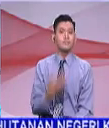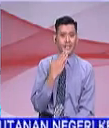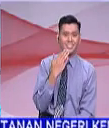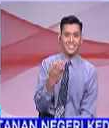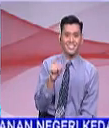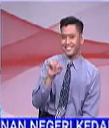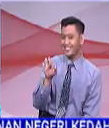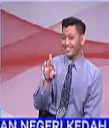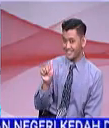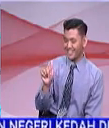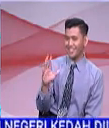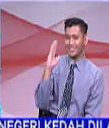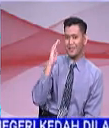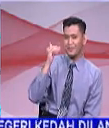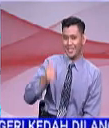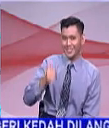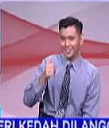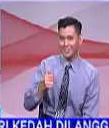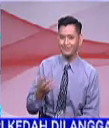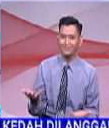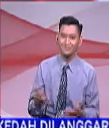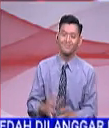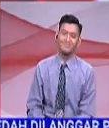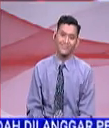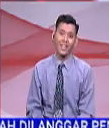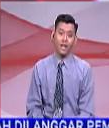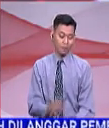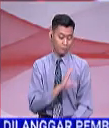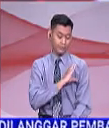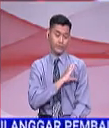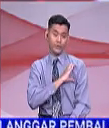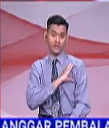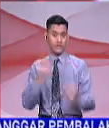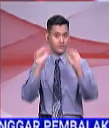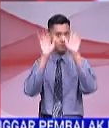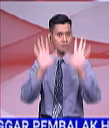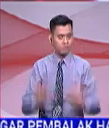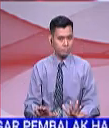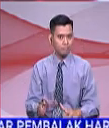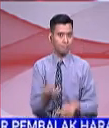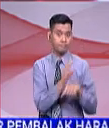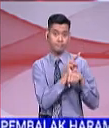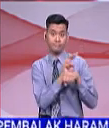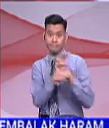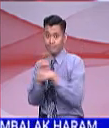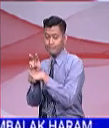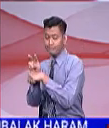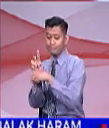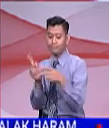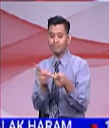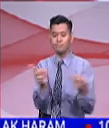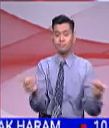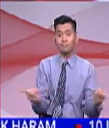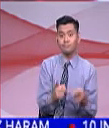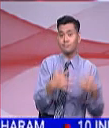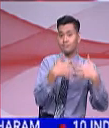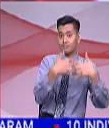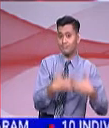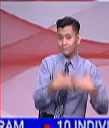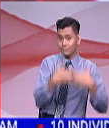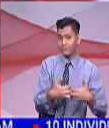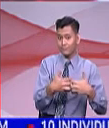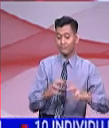Terima kasih Zaira. Assalamualaikum dan salam sejahtera. Polis daerah Shah Alam memperluas pemantauan di kawasan perkilangan dan